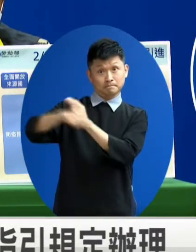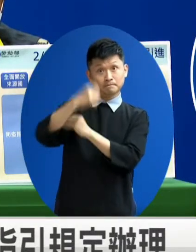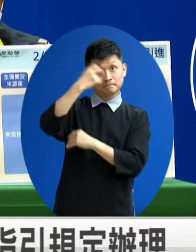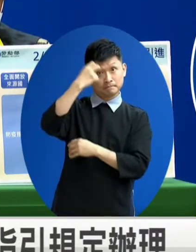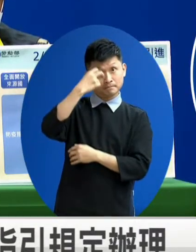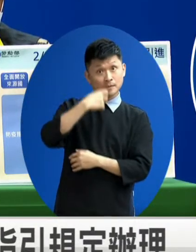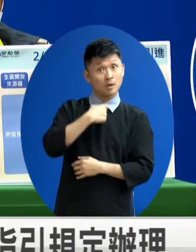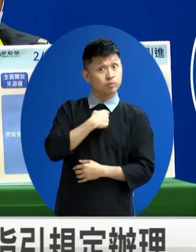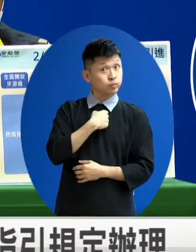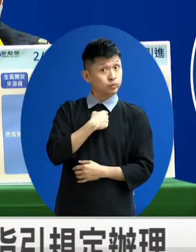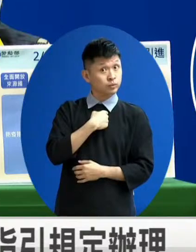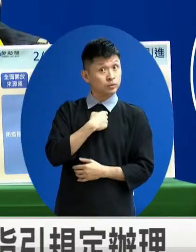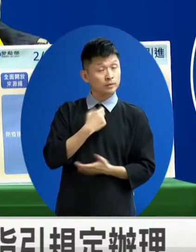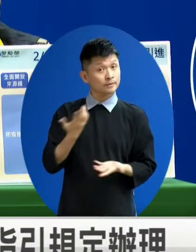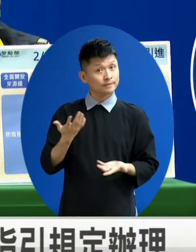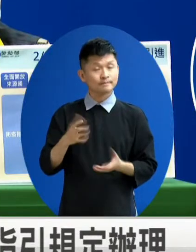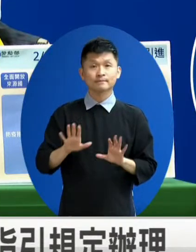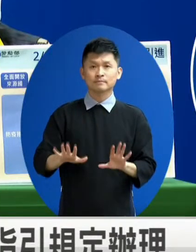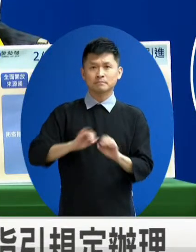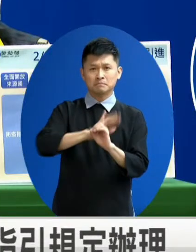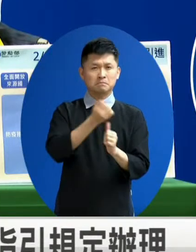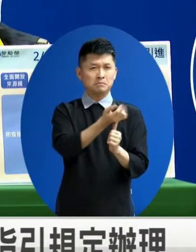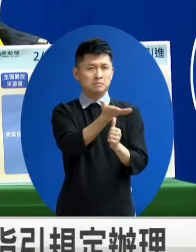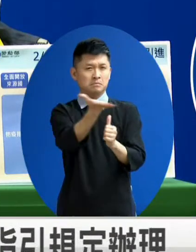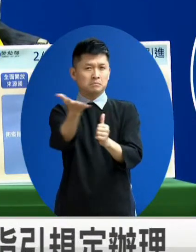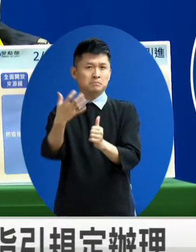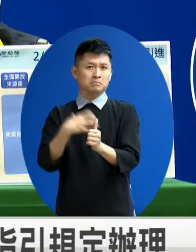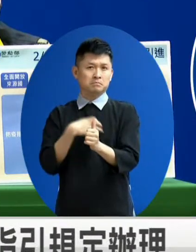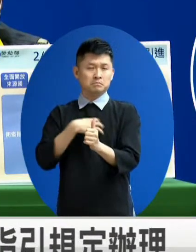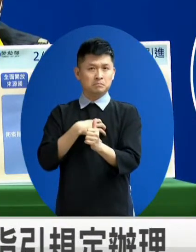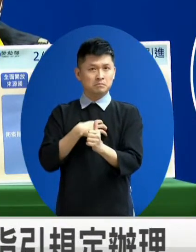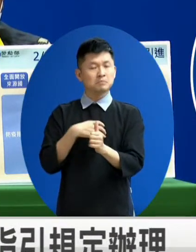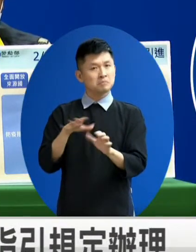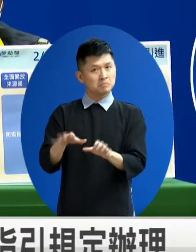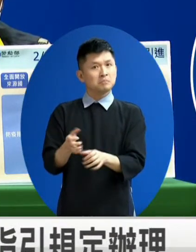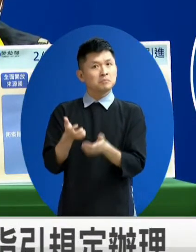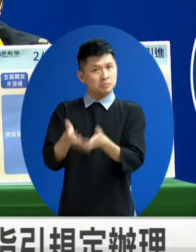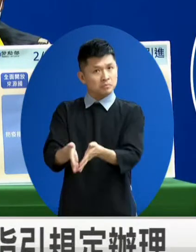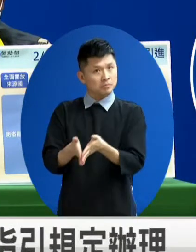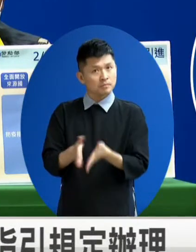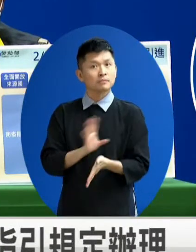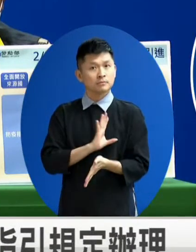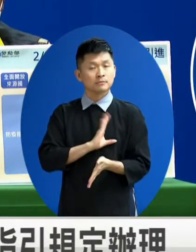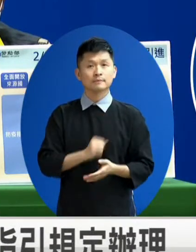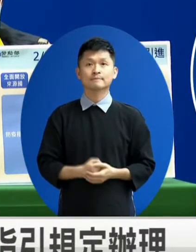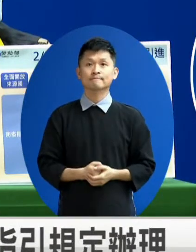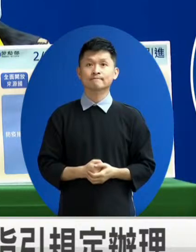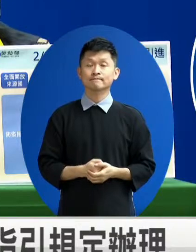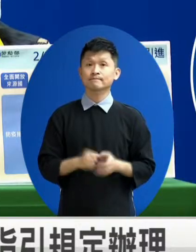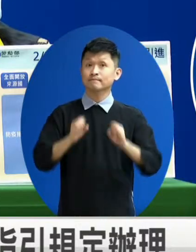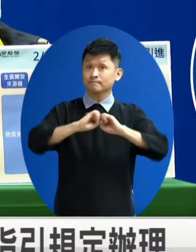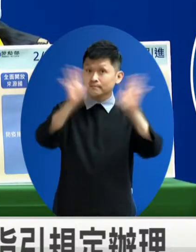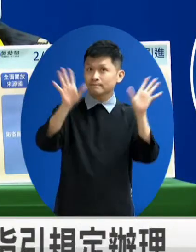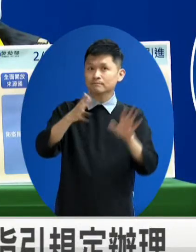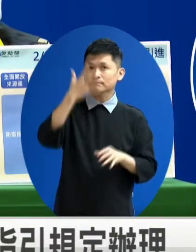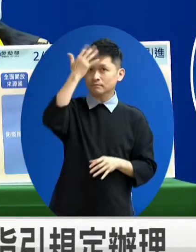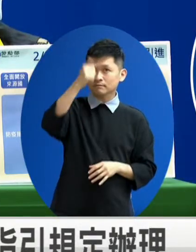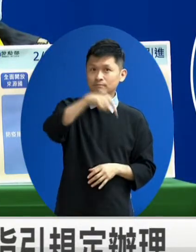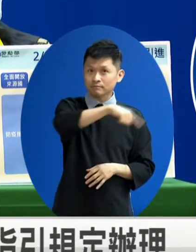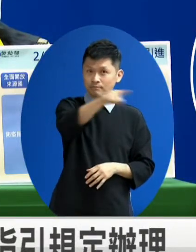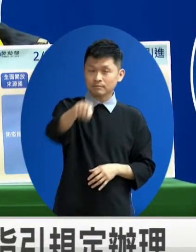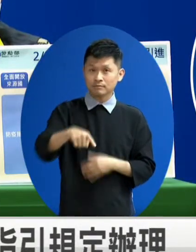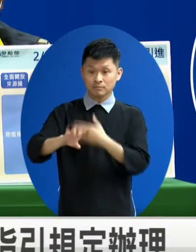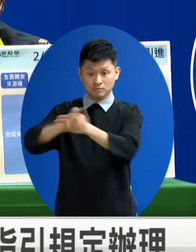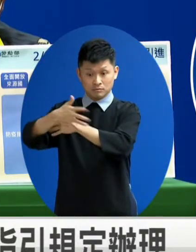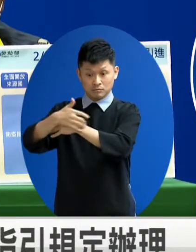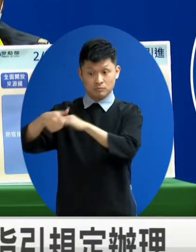目前的一个COVID-19 的疫情之下是至为关键，我们也 呼吁雇主必须要善尽移工